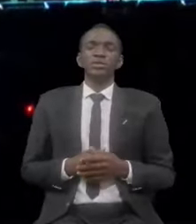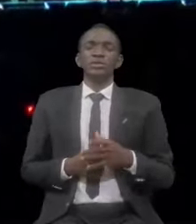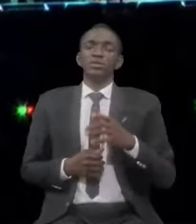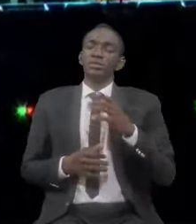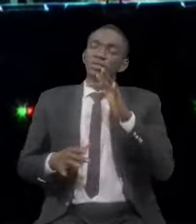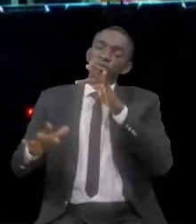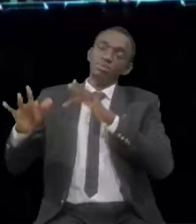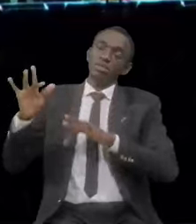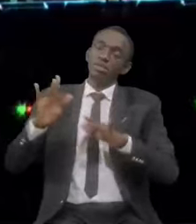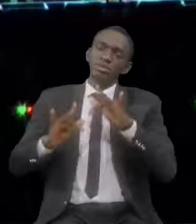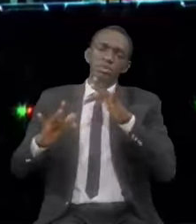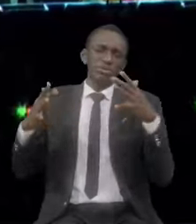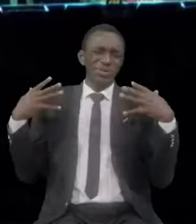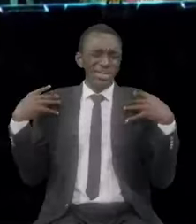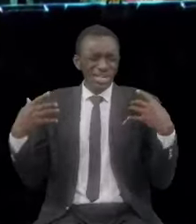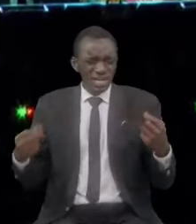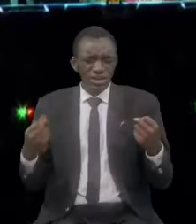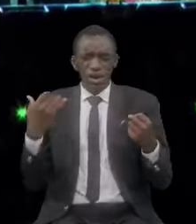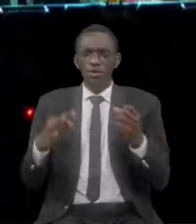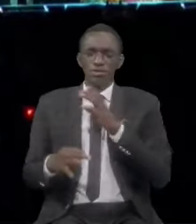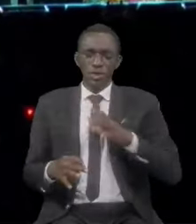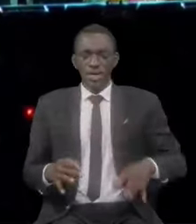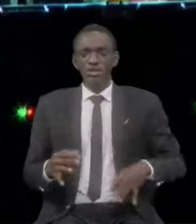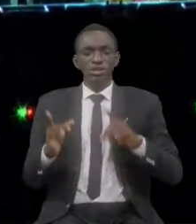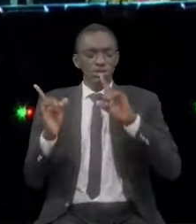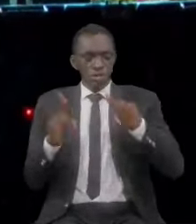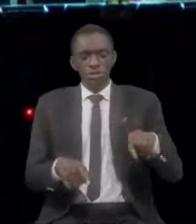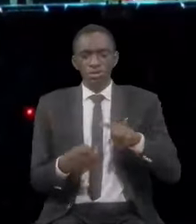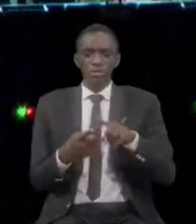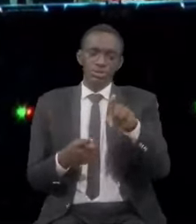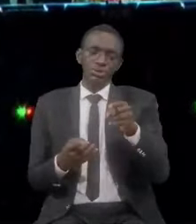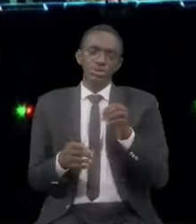que la guérison miséricorde de Christ vienne à vous.